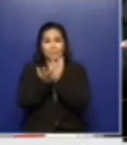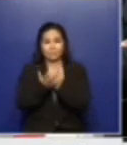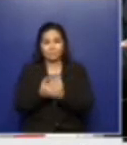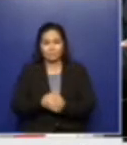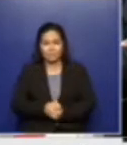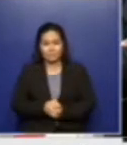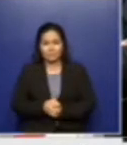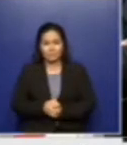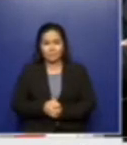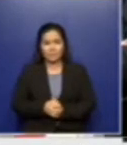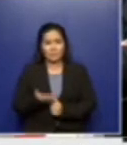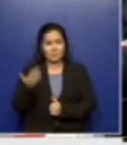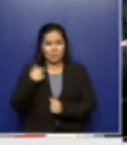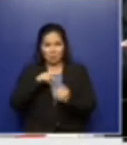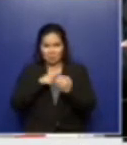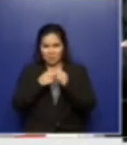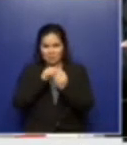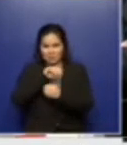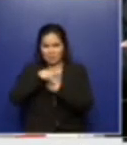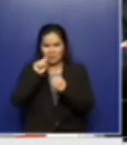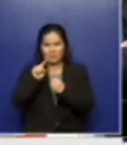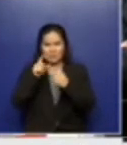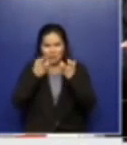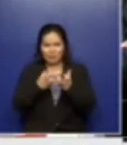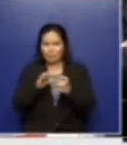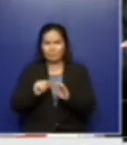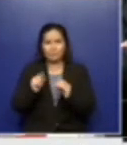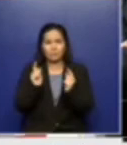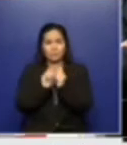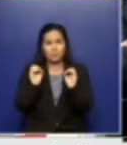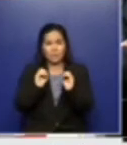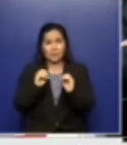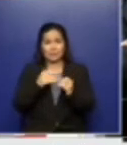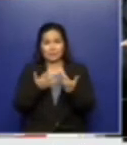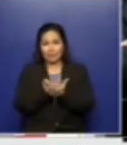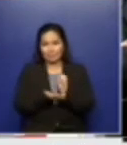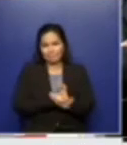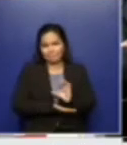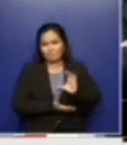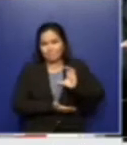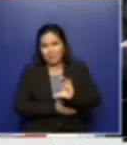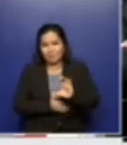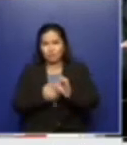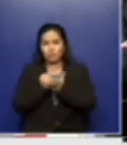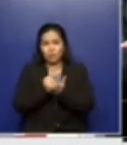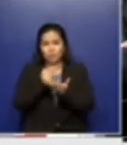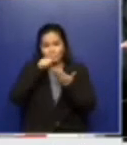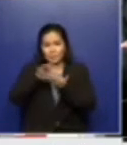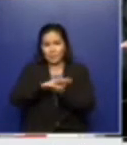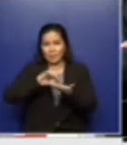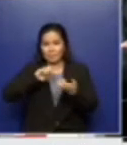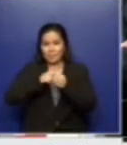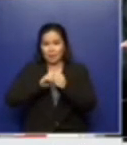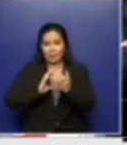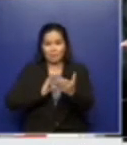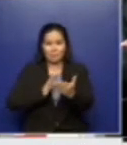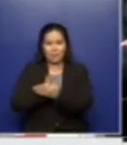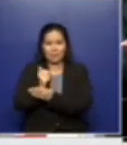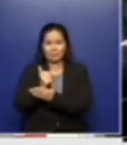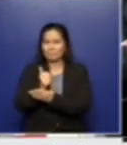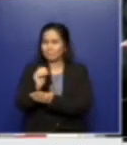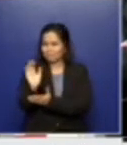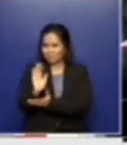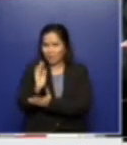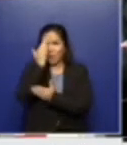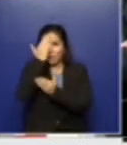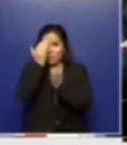อนการใช้เงินจำนวนมากค่ะไม่ได้หมายความว่าจะช่วยพลิกประเทศให้ฟื้นจากวิกฤตครั้งนี้ได้เพราะหัวใจ